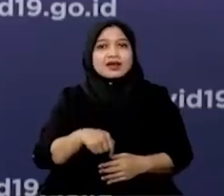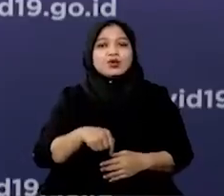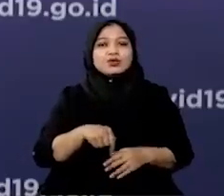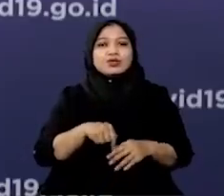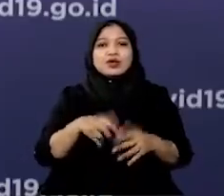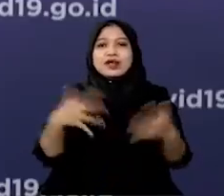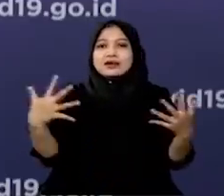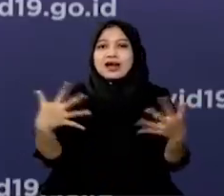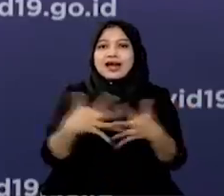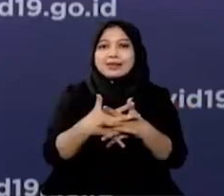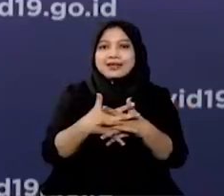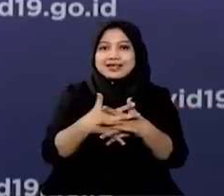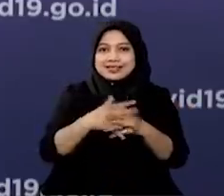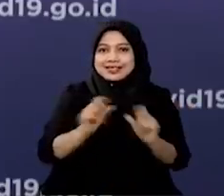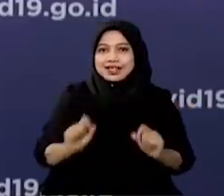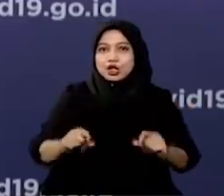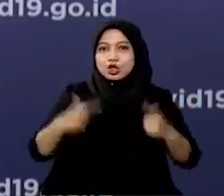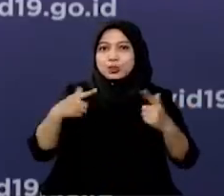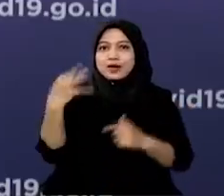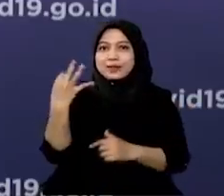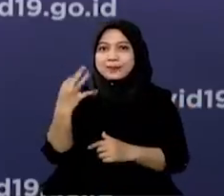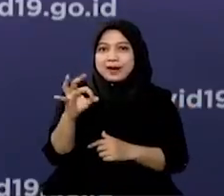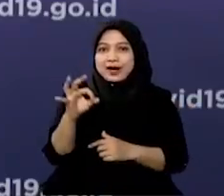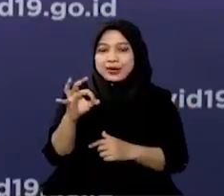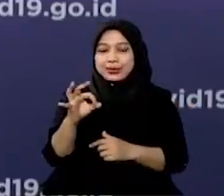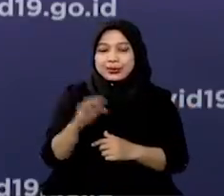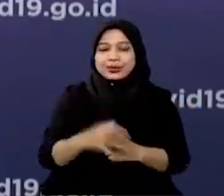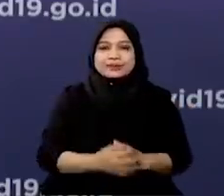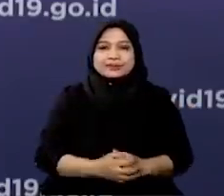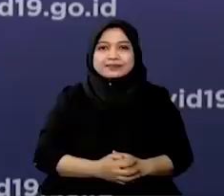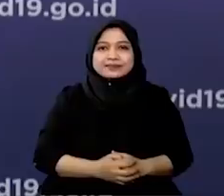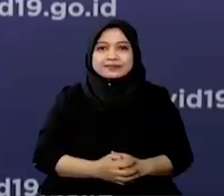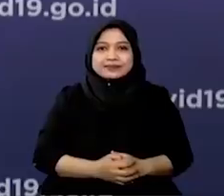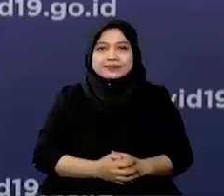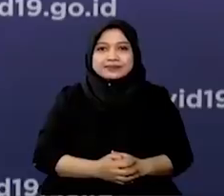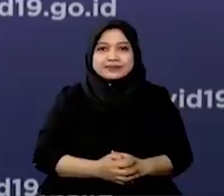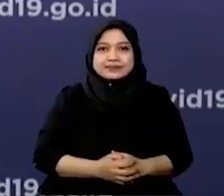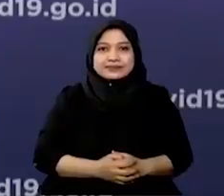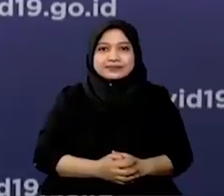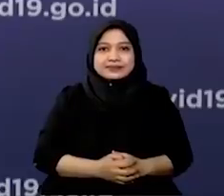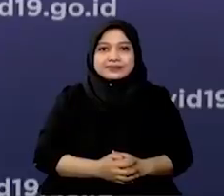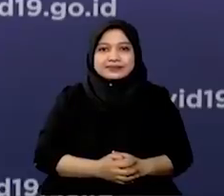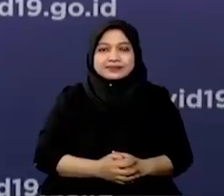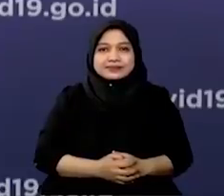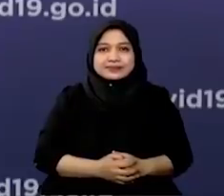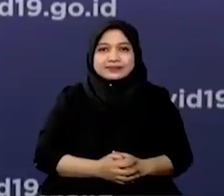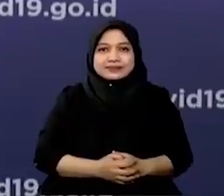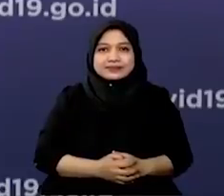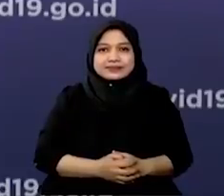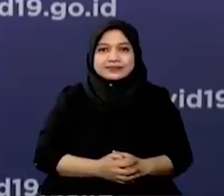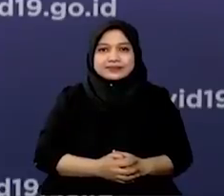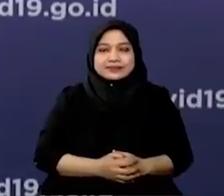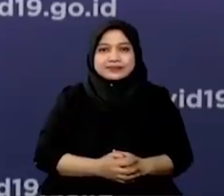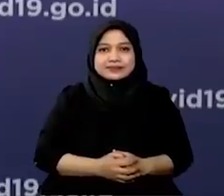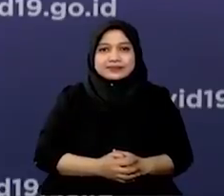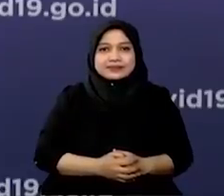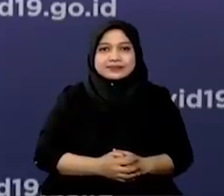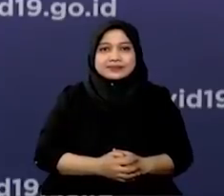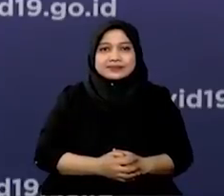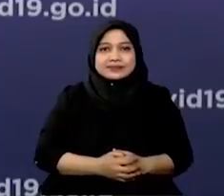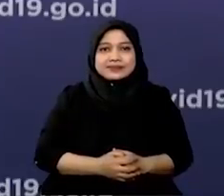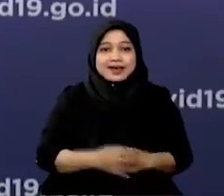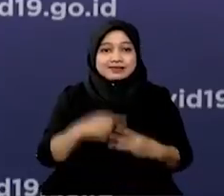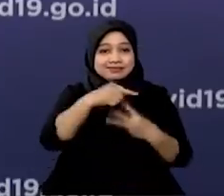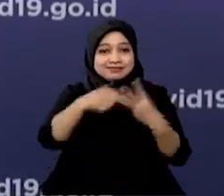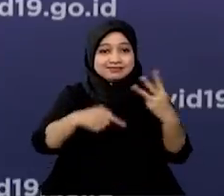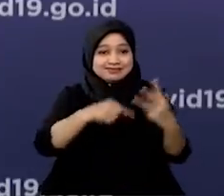penyesuaian kebiasaan yang baru inilah adaptasi kebiasaan kita yang baru hanya dengan cara